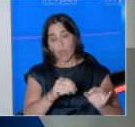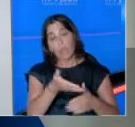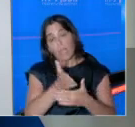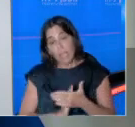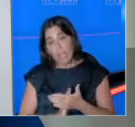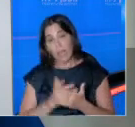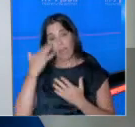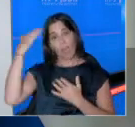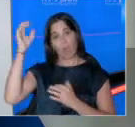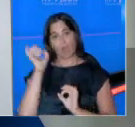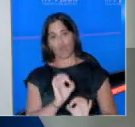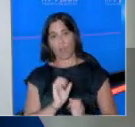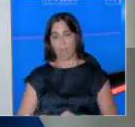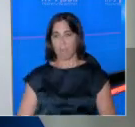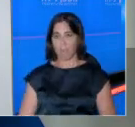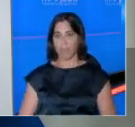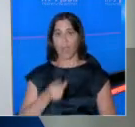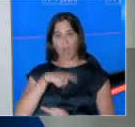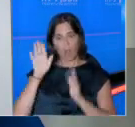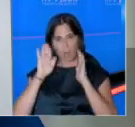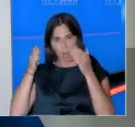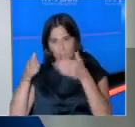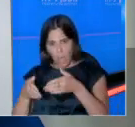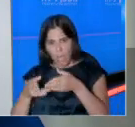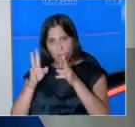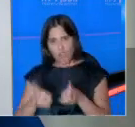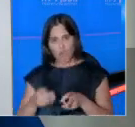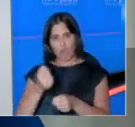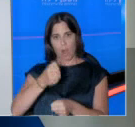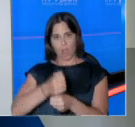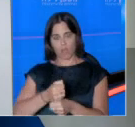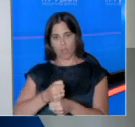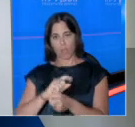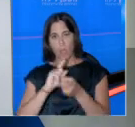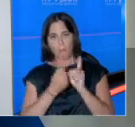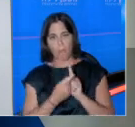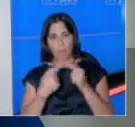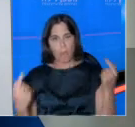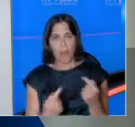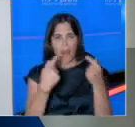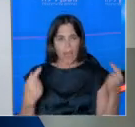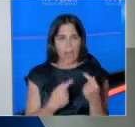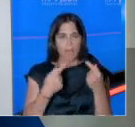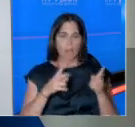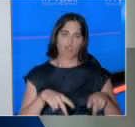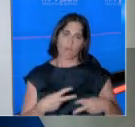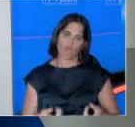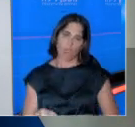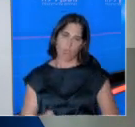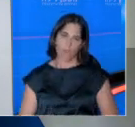חלק מהחלומות. אנחנו נתמקד במה שאפשר לעשות במקום לריב כל היום על מה שאי